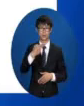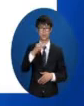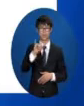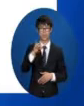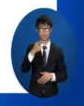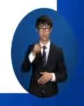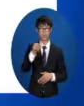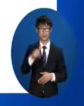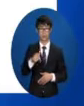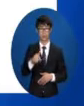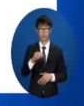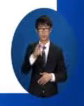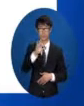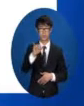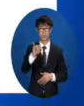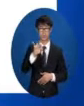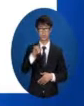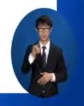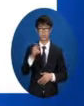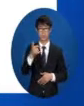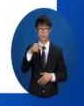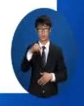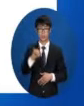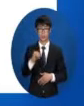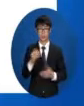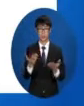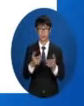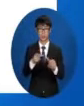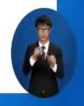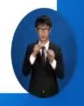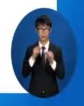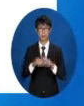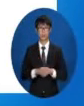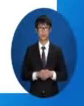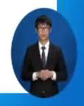대덕 종합 ENG에서 아파트 경비원을 모집합니다.